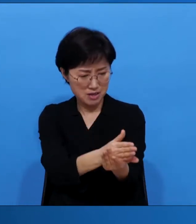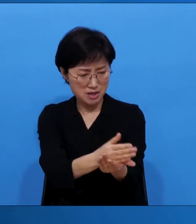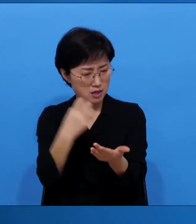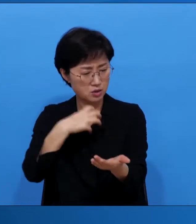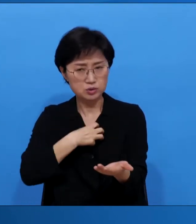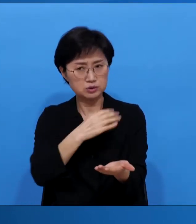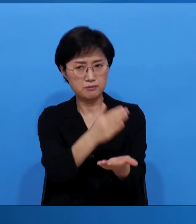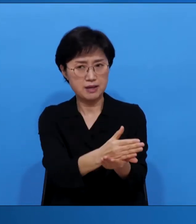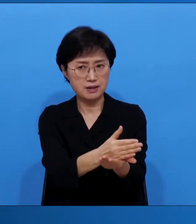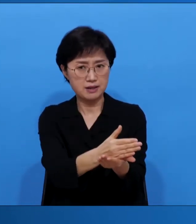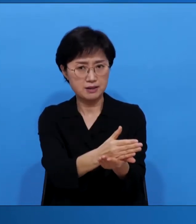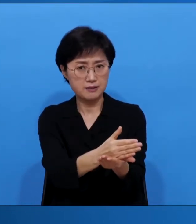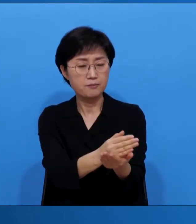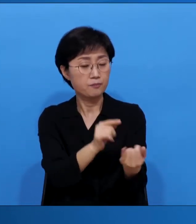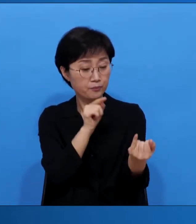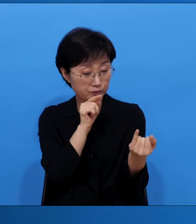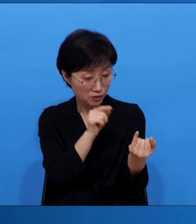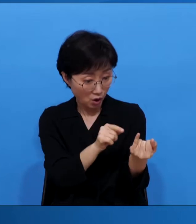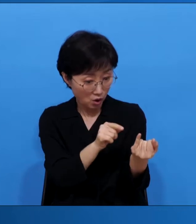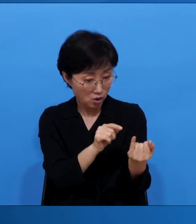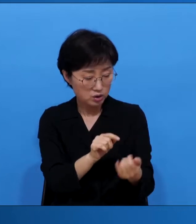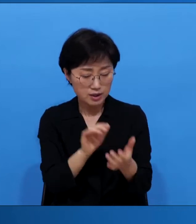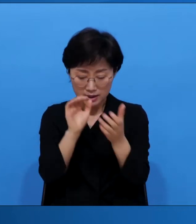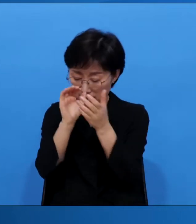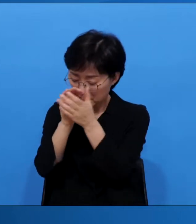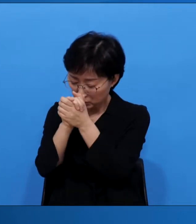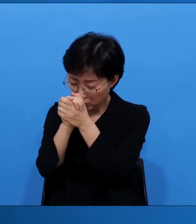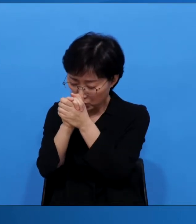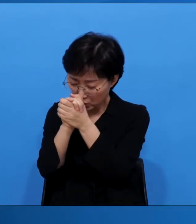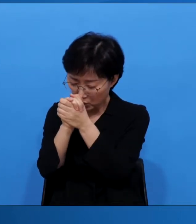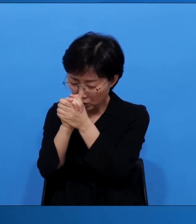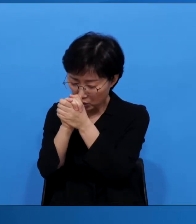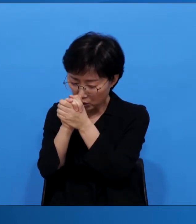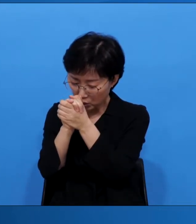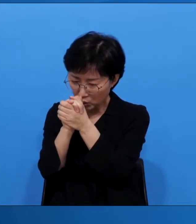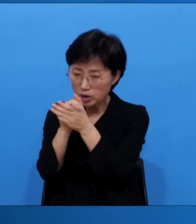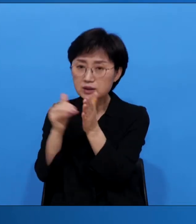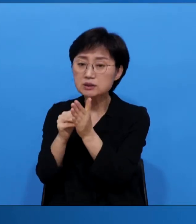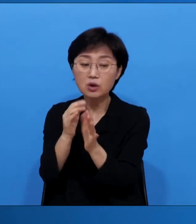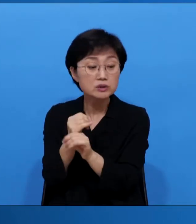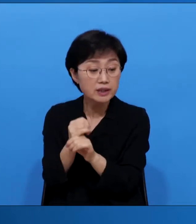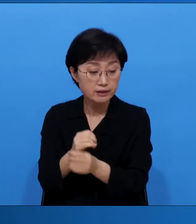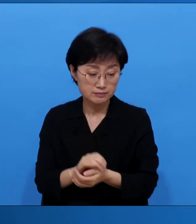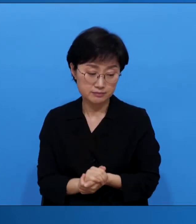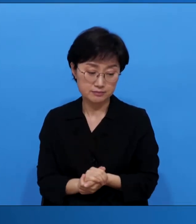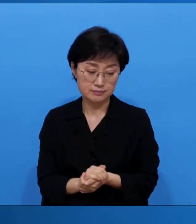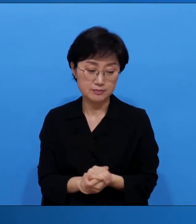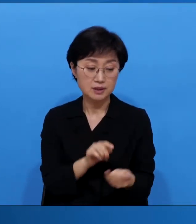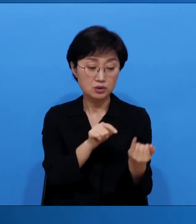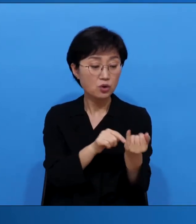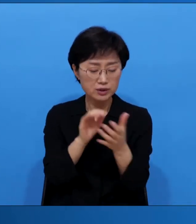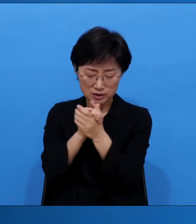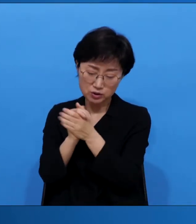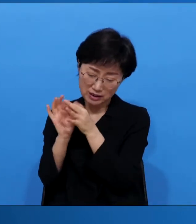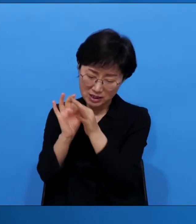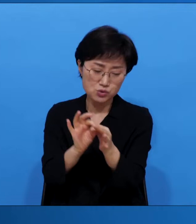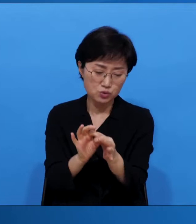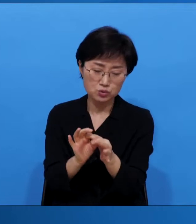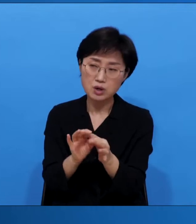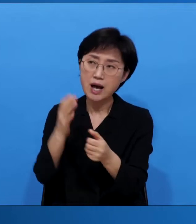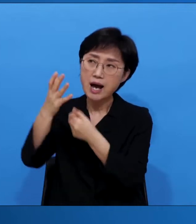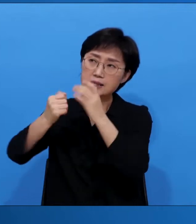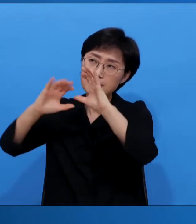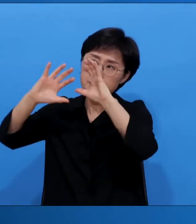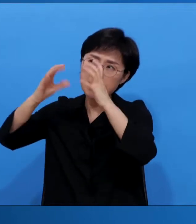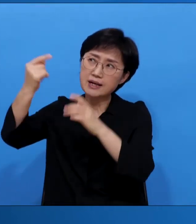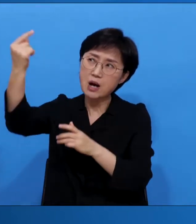진짜로 언제까지 기도하느냐? 하나님의 능력이 네게 임해서 없어질 때까지 하는 거다. And until when should